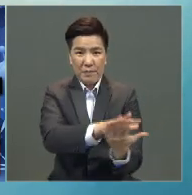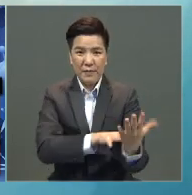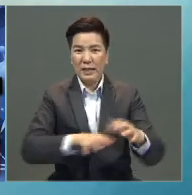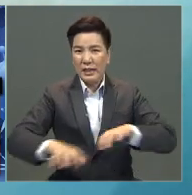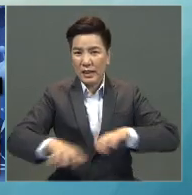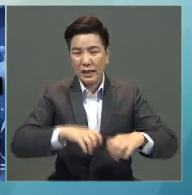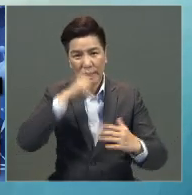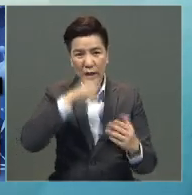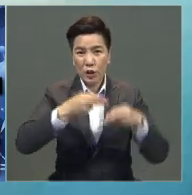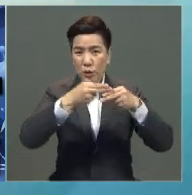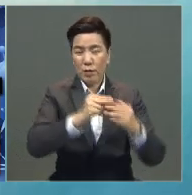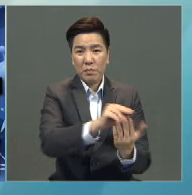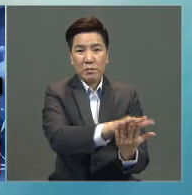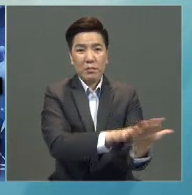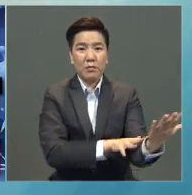มีสารภายในประเทศส่วนหนึ่งแต่ว่าต้องฟังต้องดูข้อมูลจากของต่างประเทศไปร่วมกันด้วยนะครับ